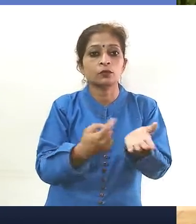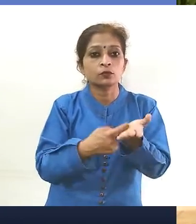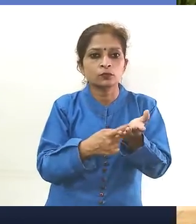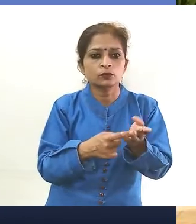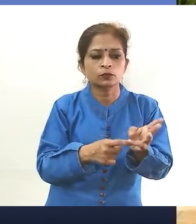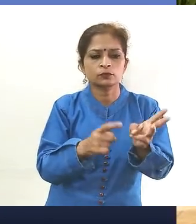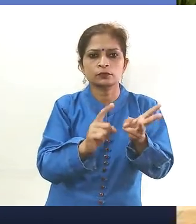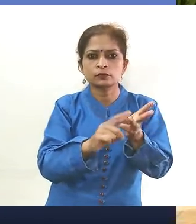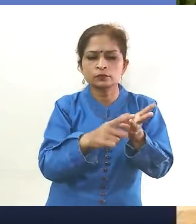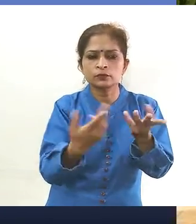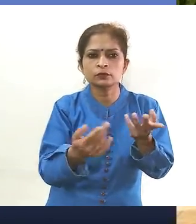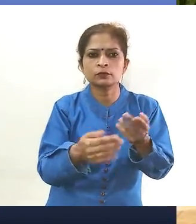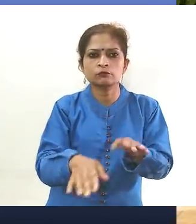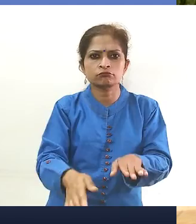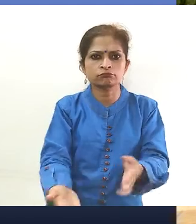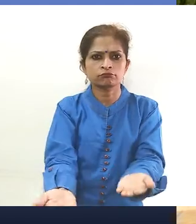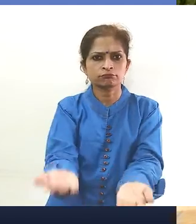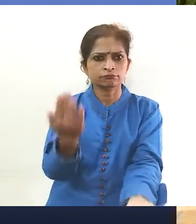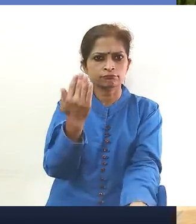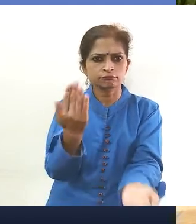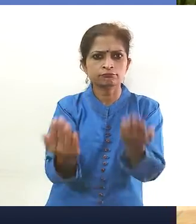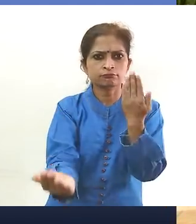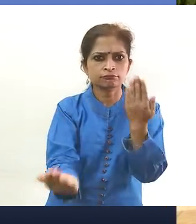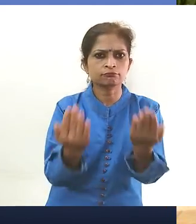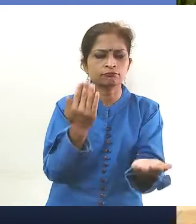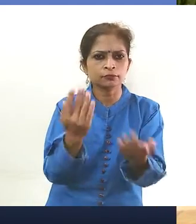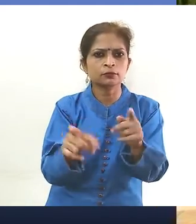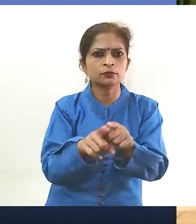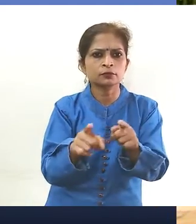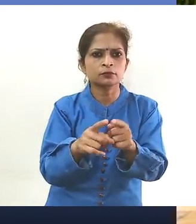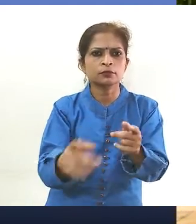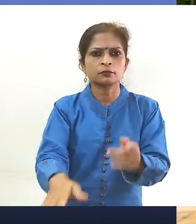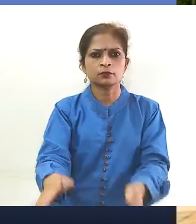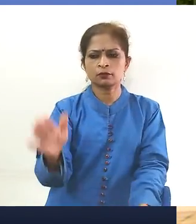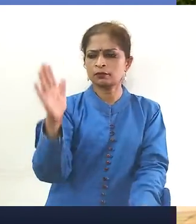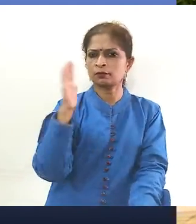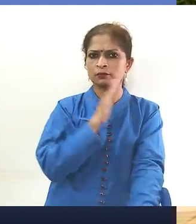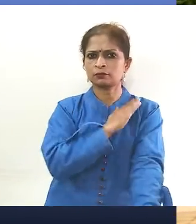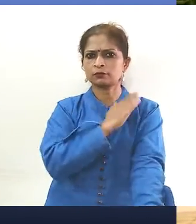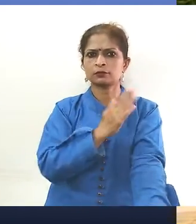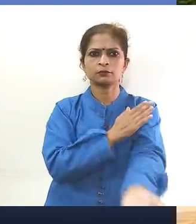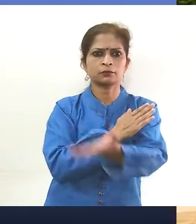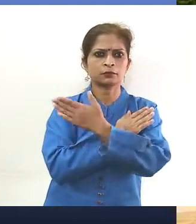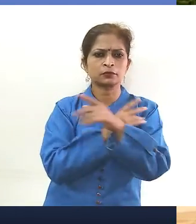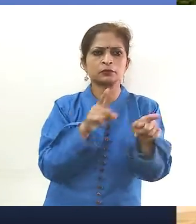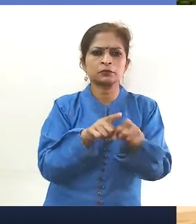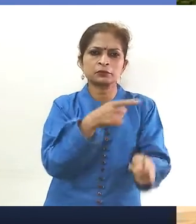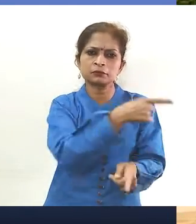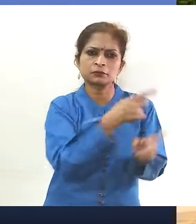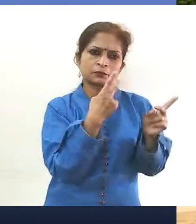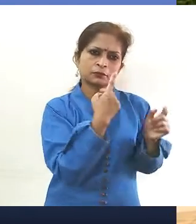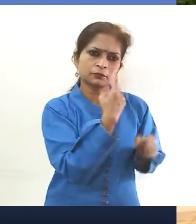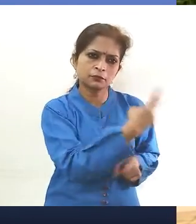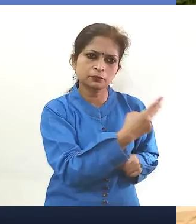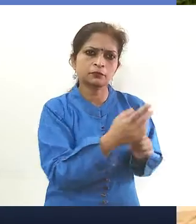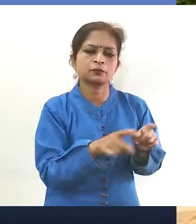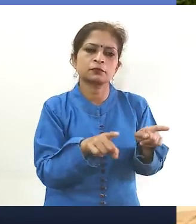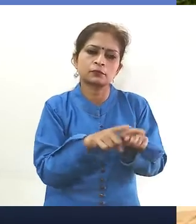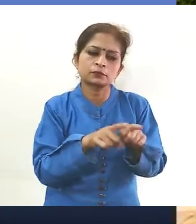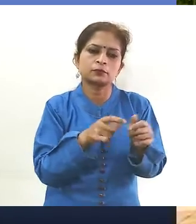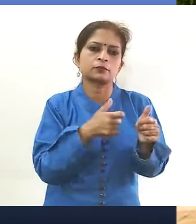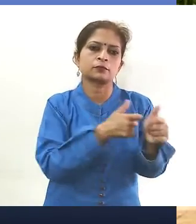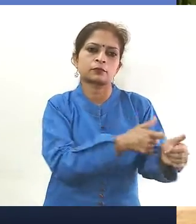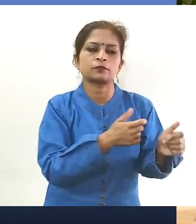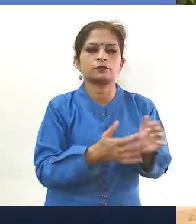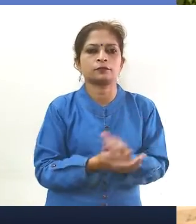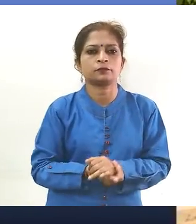में पैर सीधे एक पैर को उठा के अपोजिट साइड के हाथ के पास लेकर के चले जाते हैं इस तरह से।